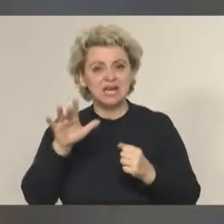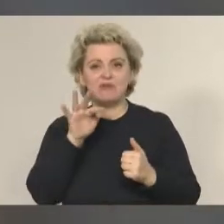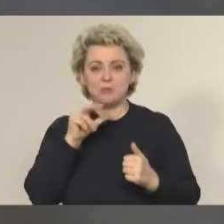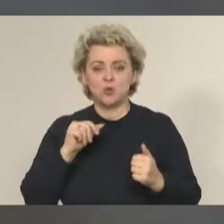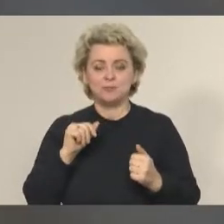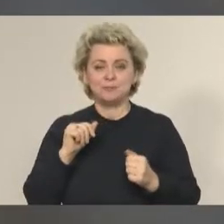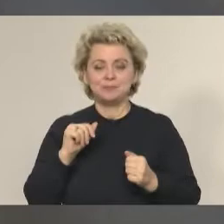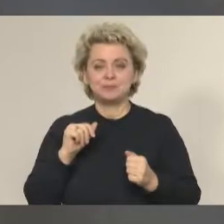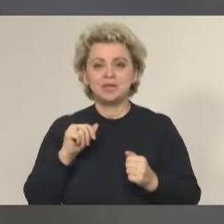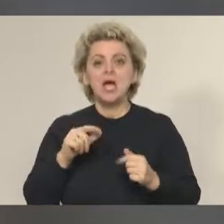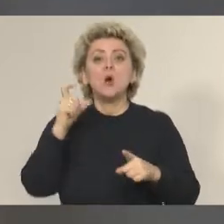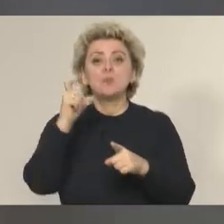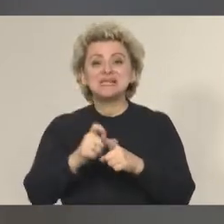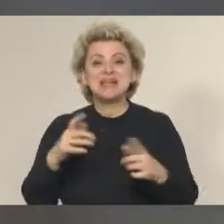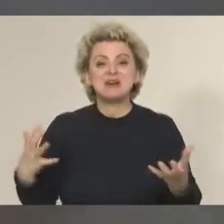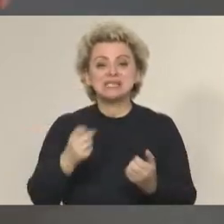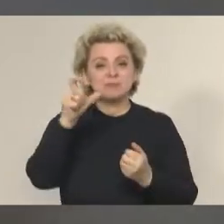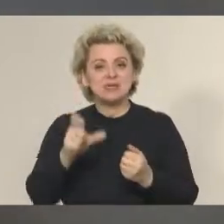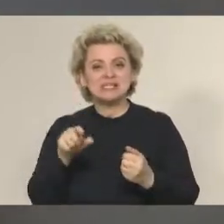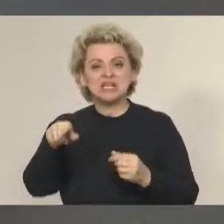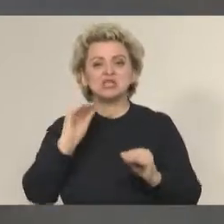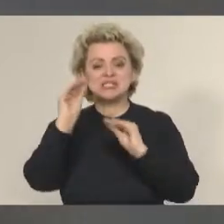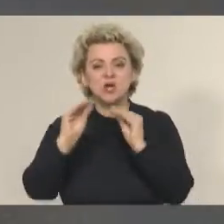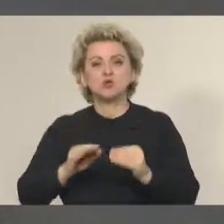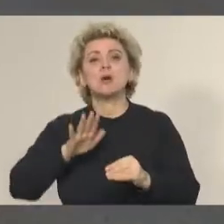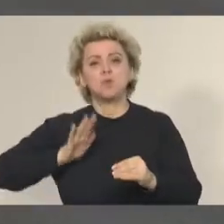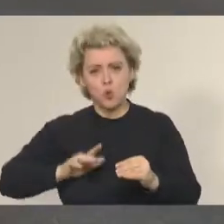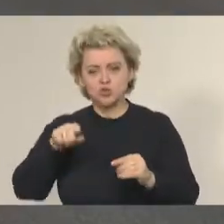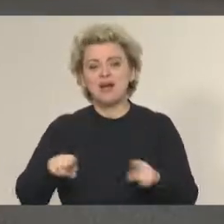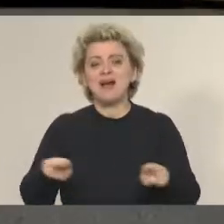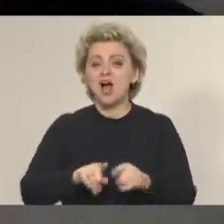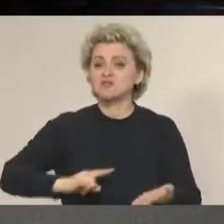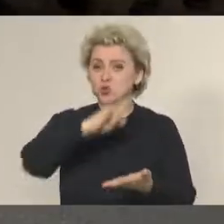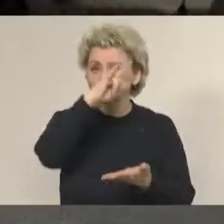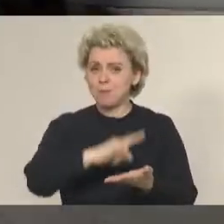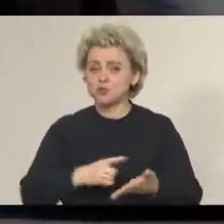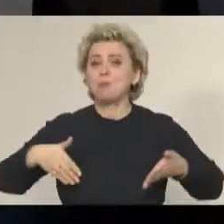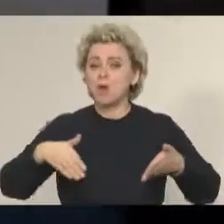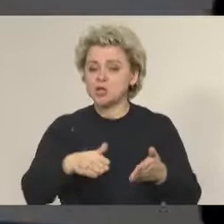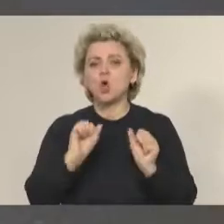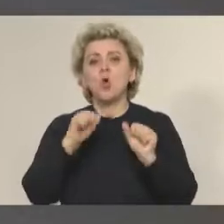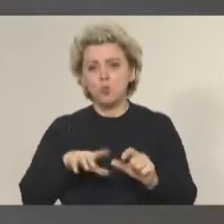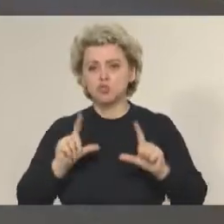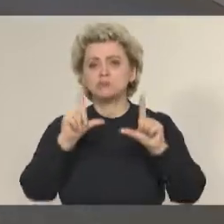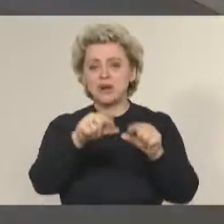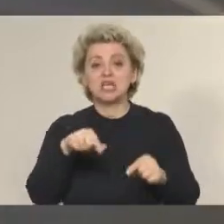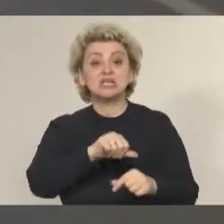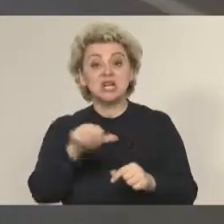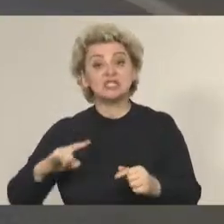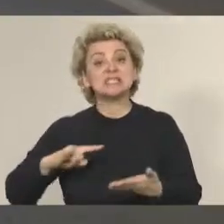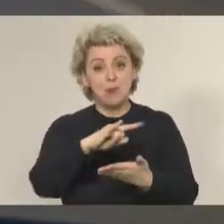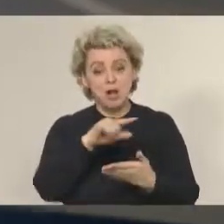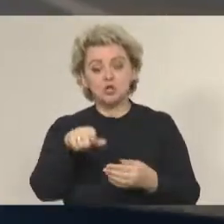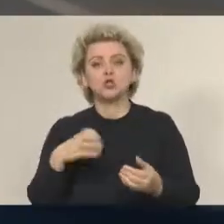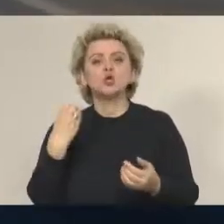времен. По словам спасателей, сооружение прочное, как взлетно-посадочная полоса. Может проехать даже самолет.